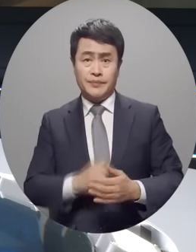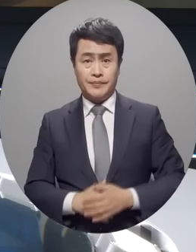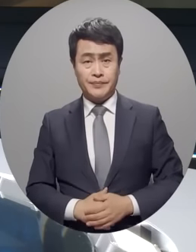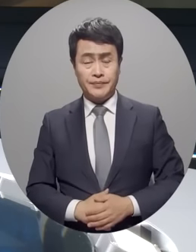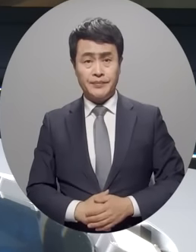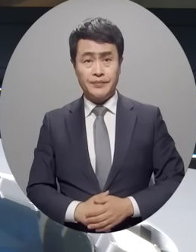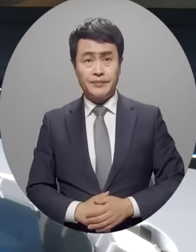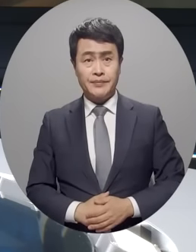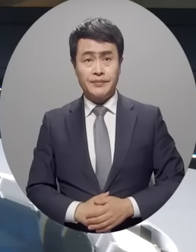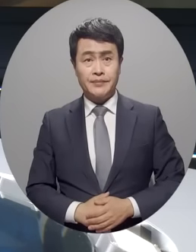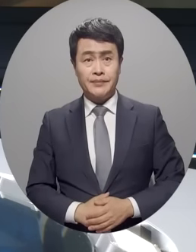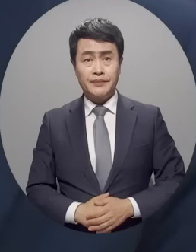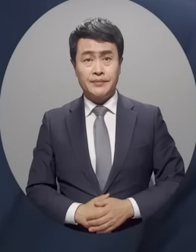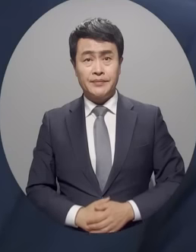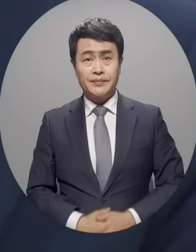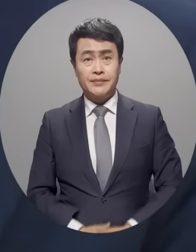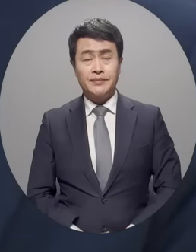기자입니다.